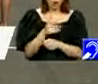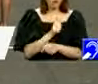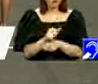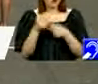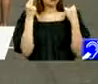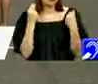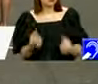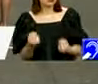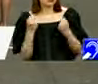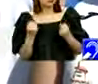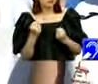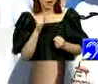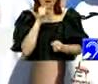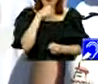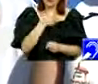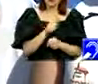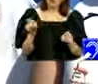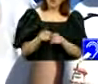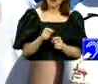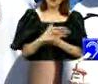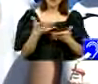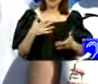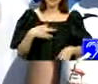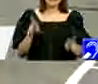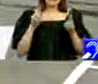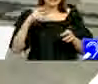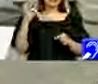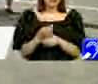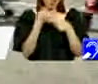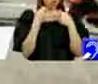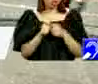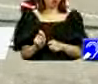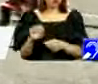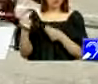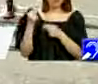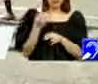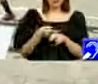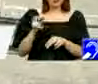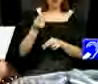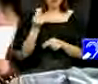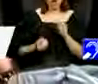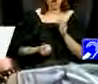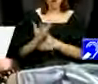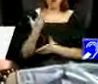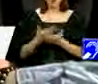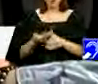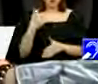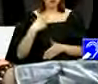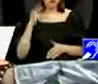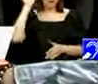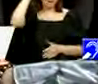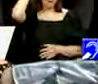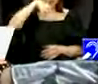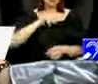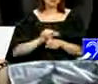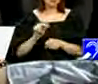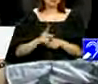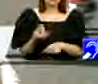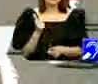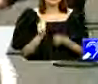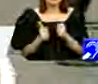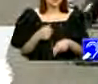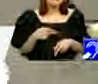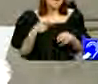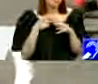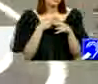iar ambițiile sunt mari. Sperăm să câștigăm tot și să învățăm ceva nou. Pentru mine basketul simt că este un sport care mă